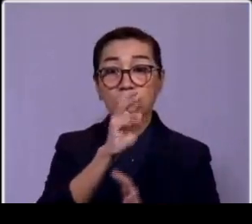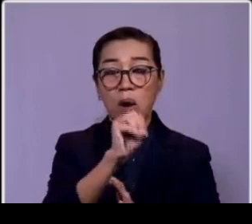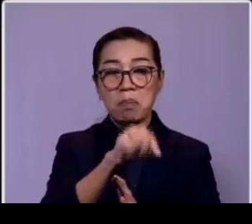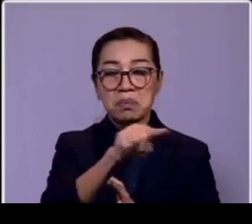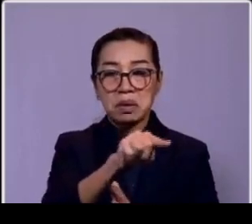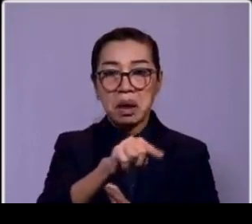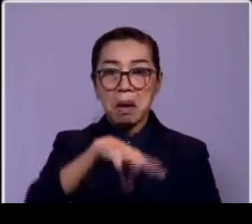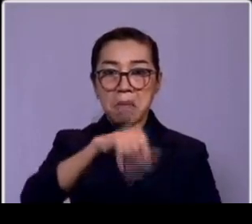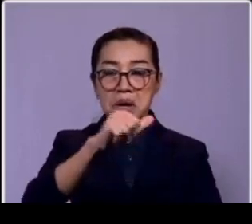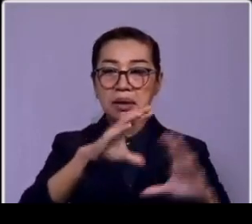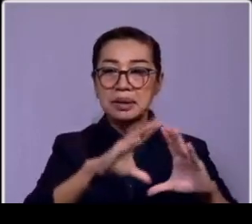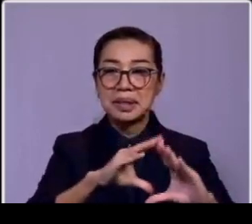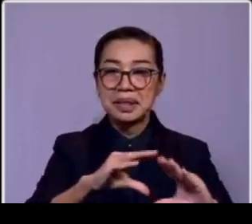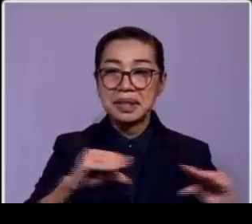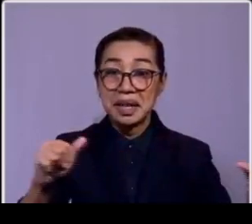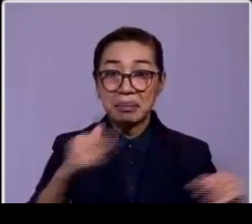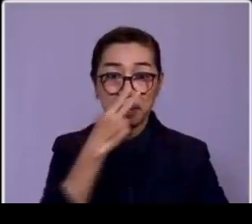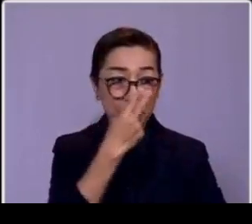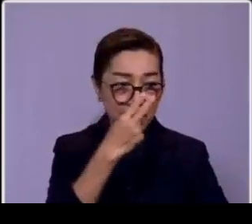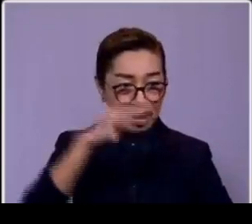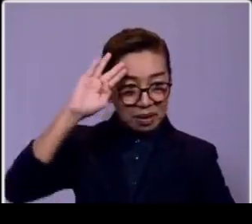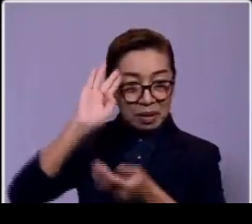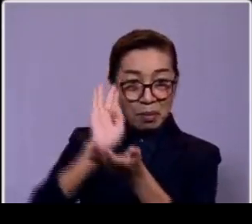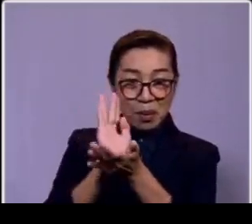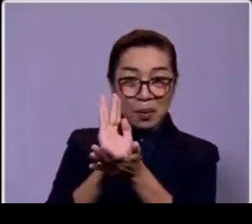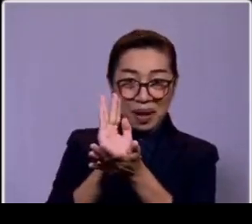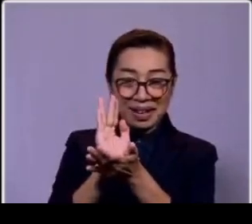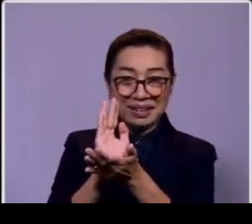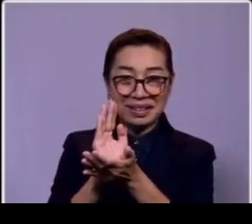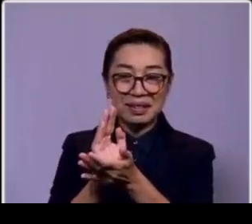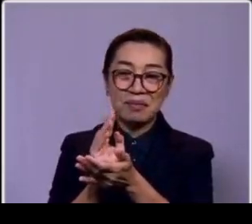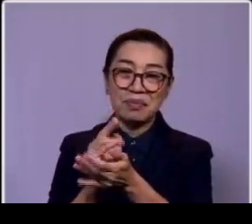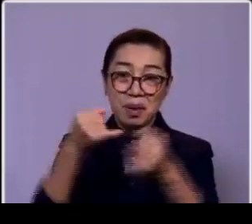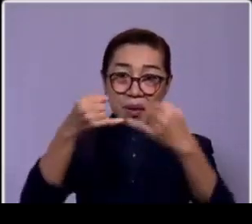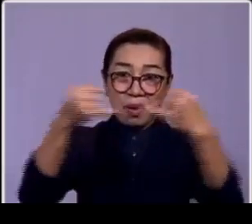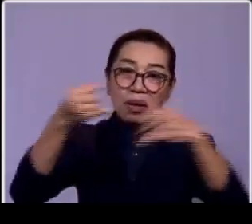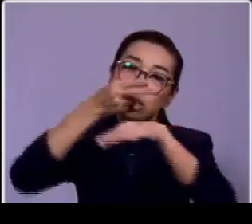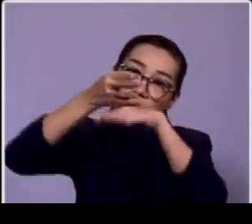องสารวัตรนี่ถ่ายสามารถถ่ายได้ในเป็นชั่วโมงเลย